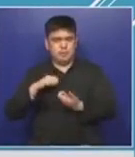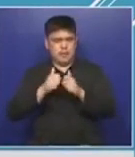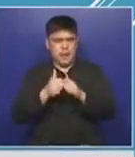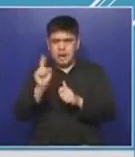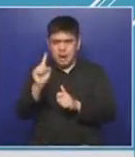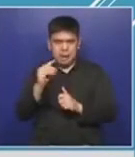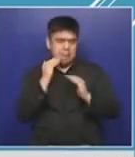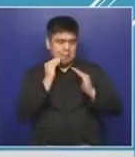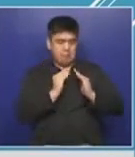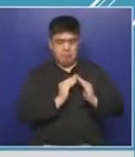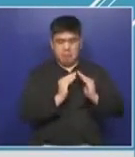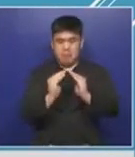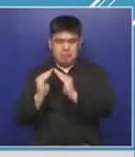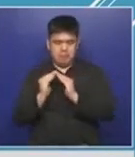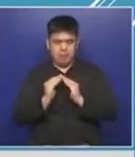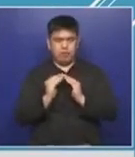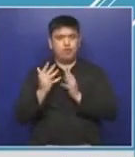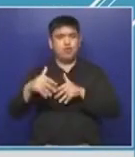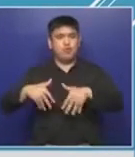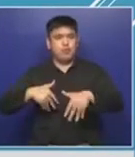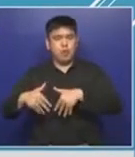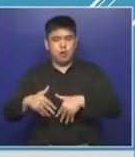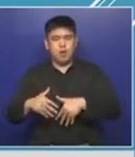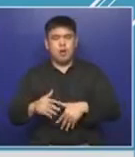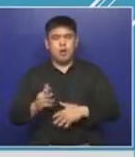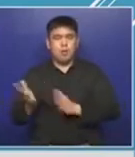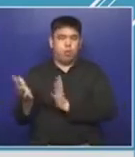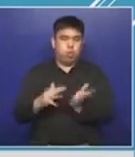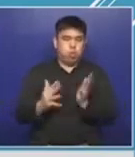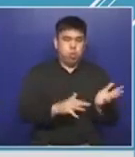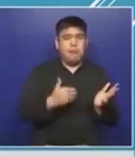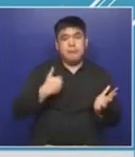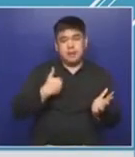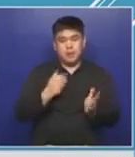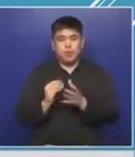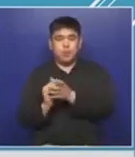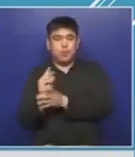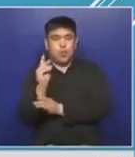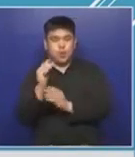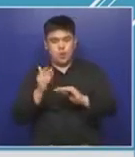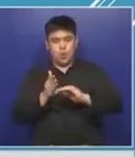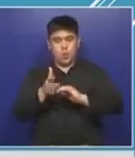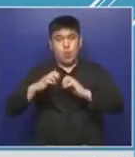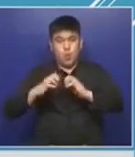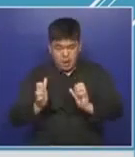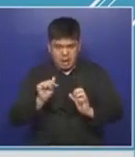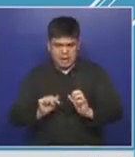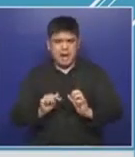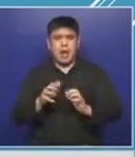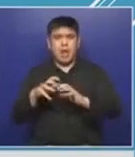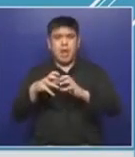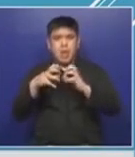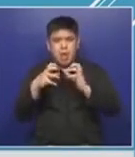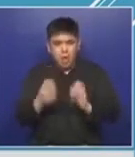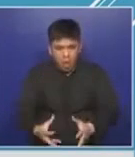ายและมีสวนทุเรียนหักโค่นเป็นจำนวนมากครับบางแห่งลูกทุเรียนหล่นจาก